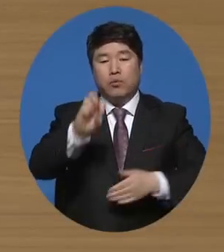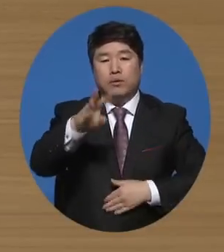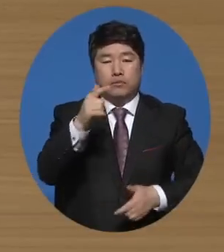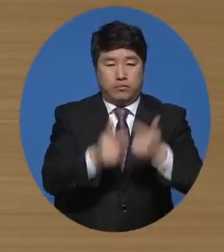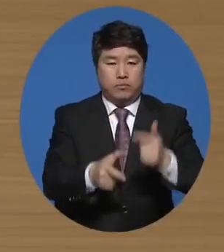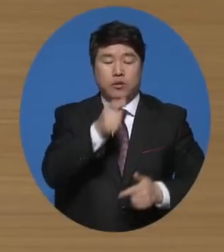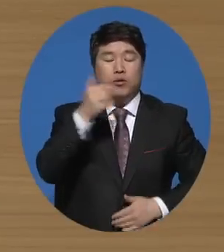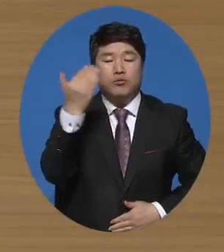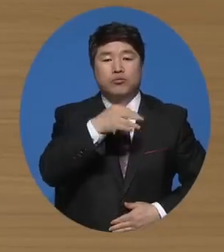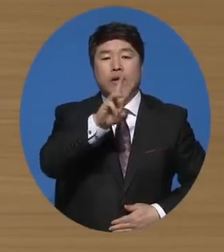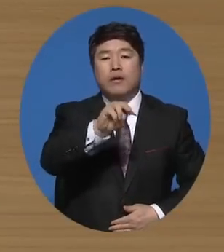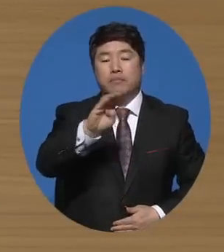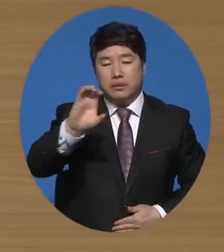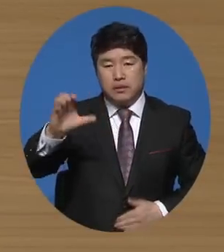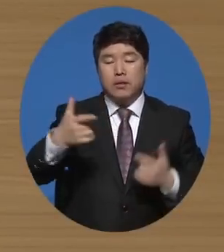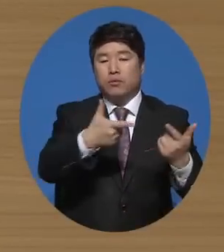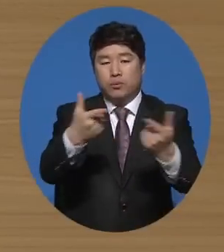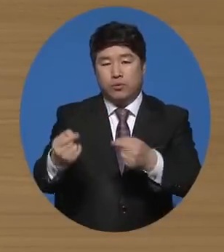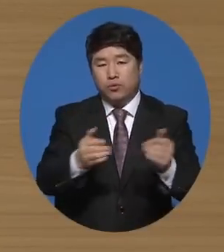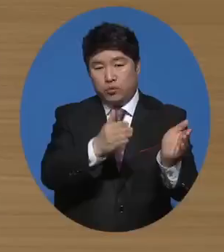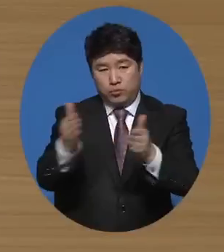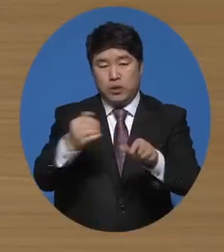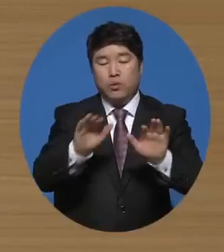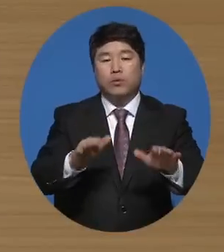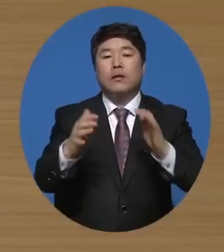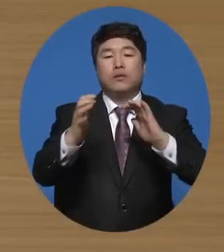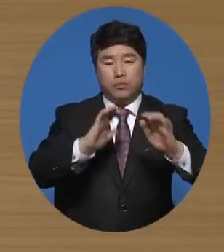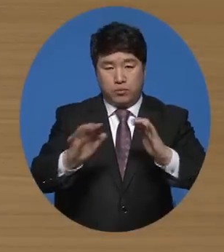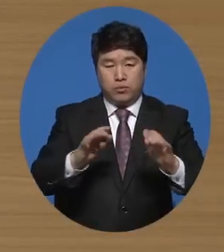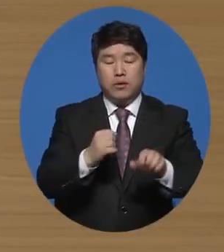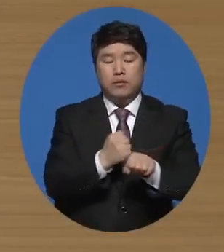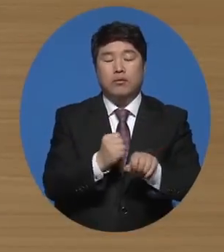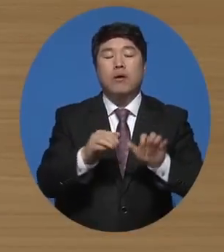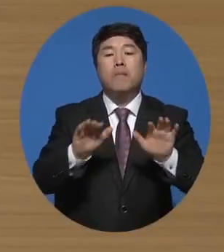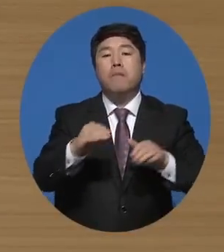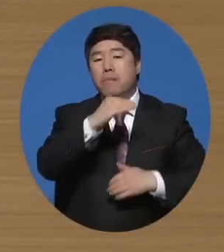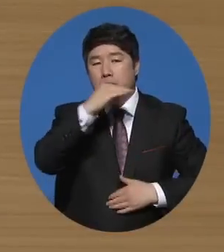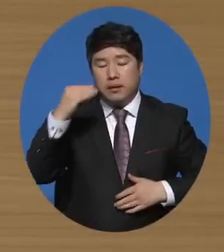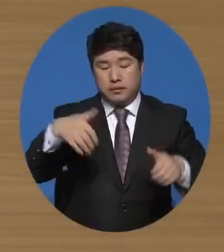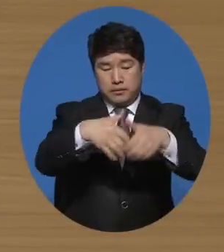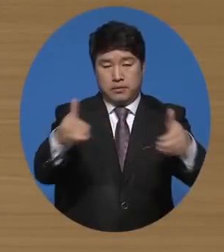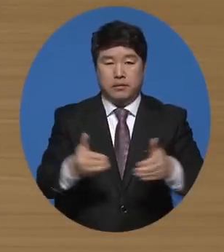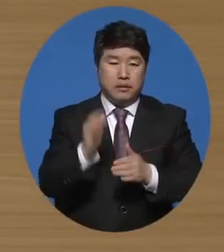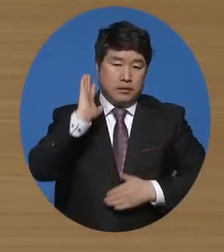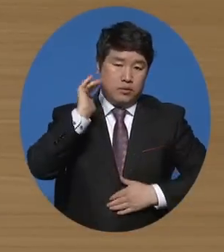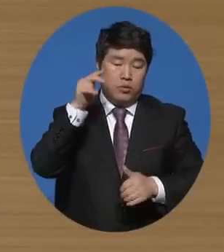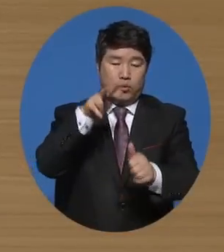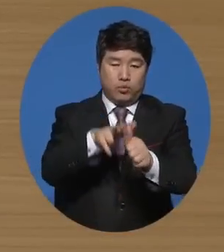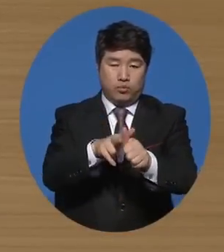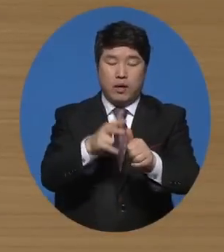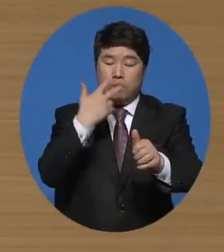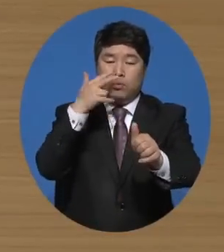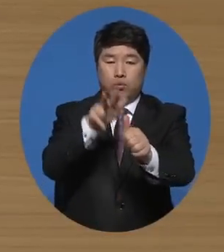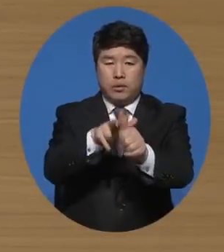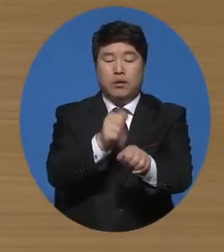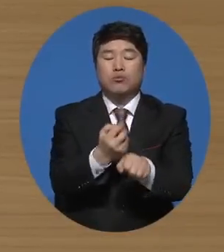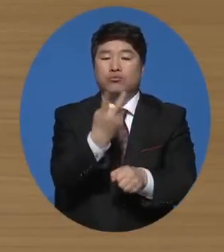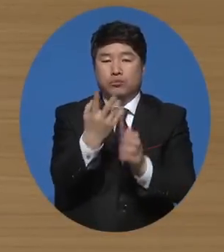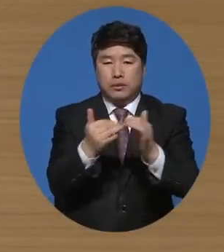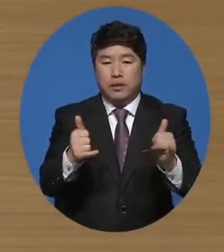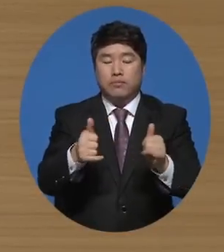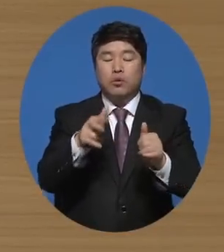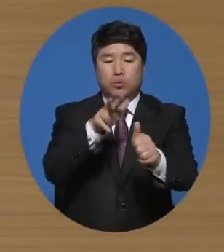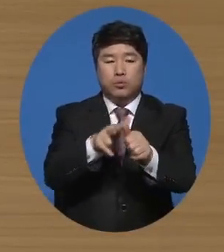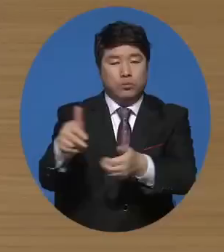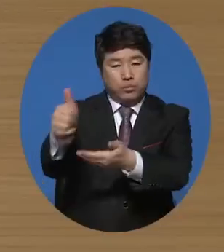목포여수 씨가 공동으로 마련한 오늘 감문 1박에서 바른정당의 대통령 후보에 도전하는 두 분의 후보를